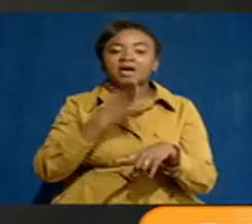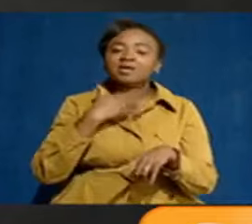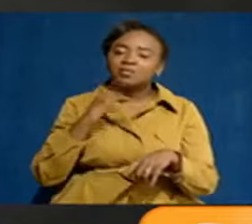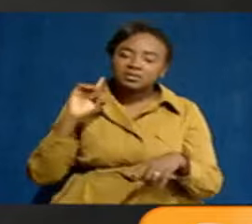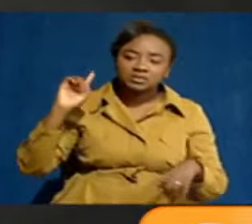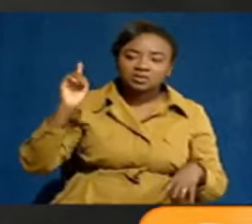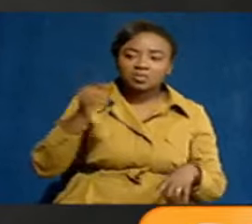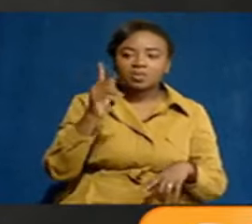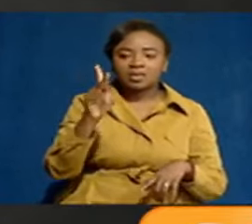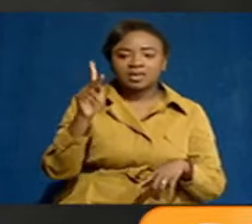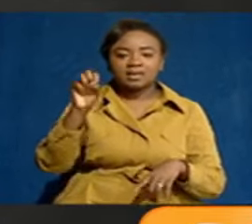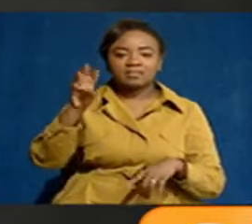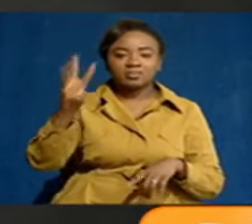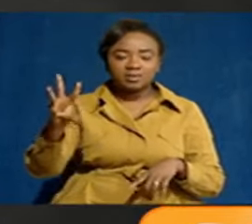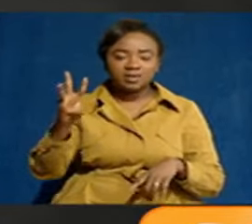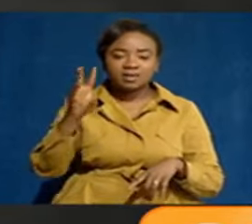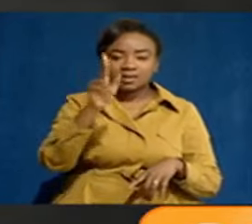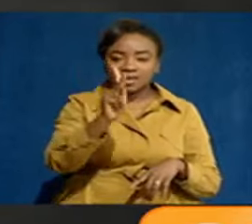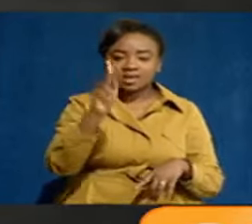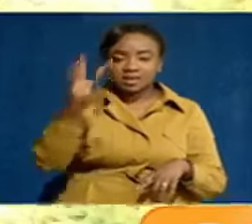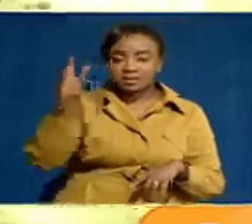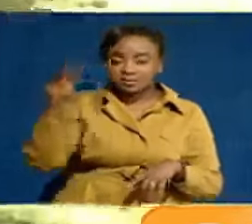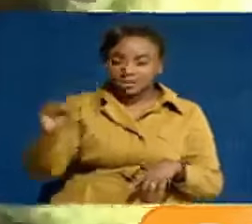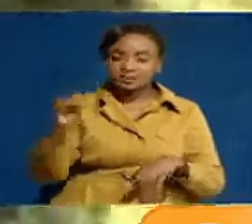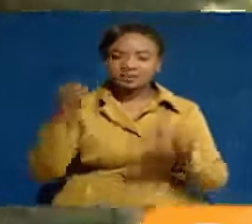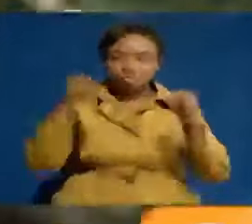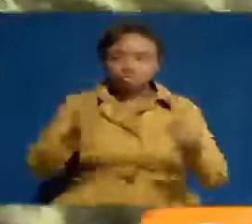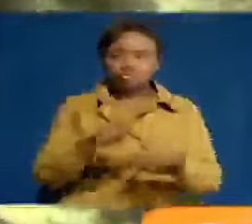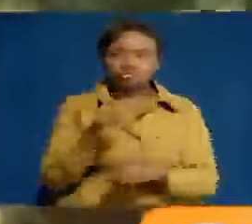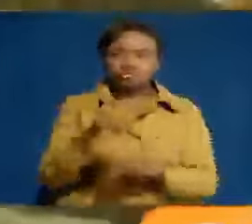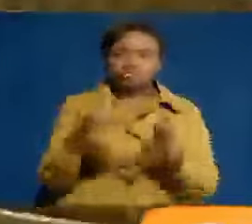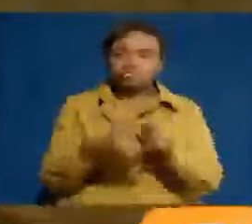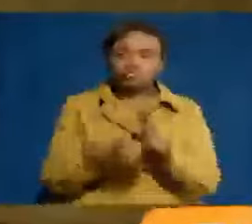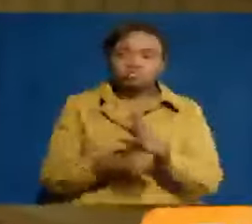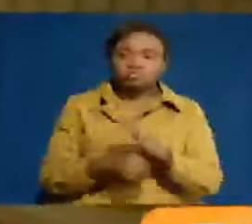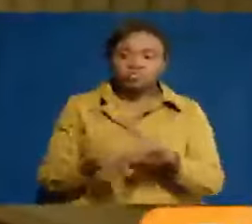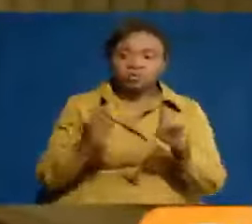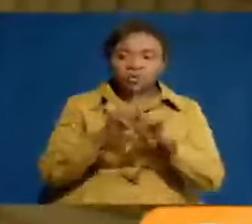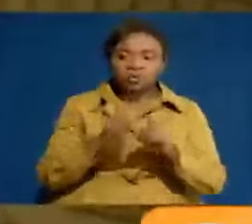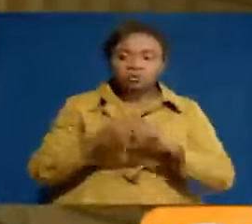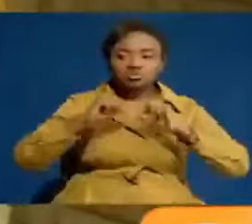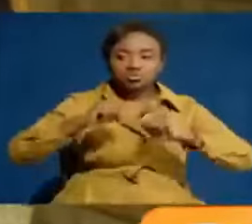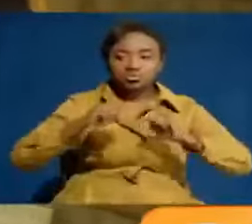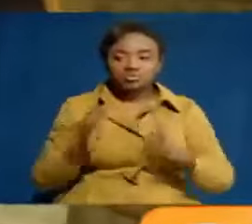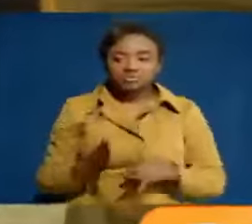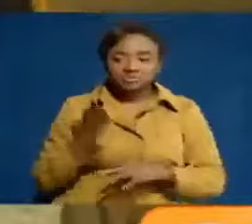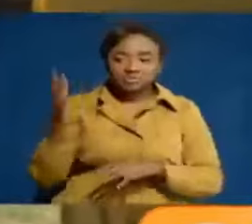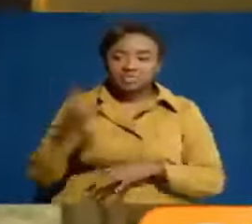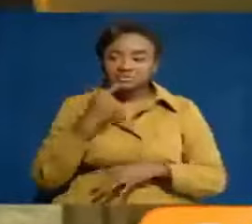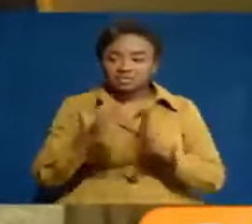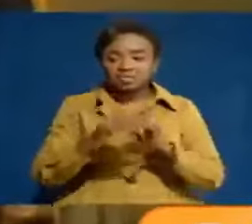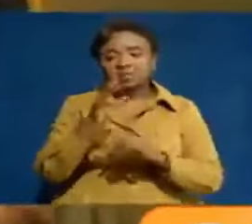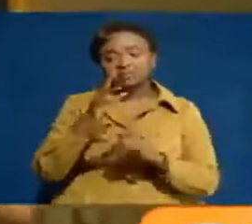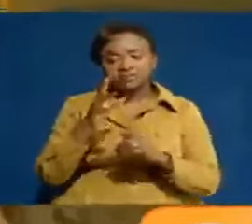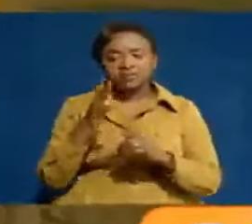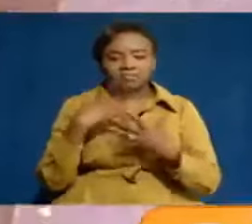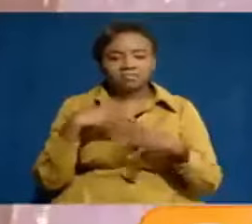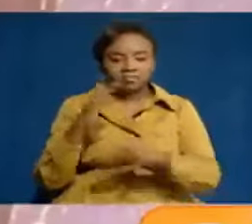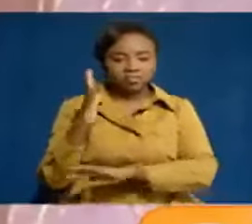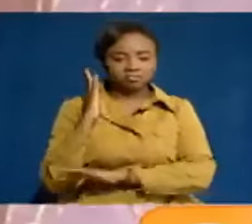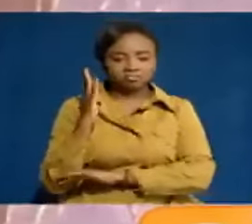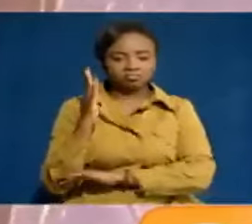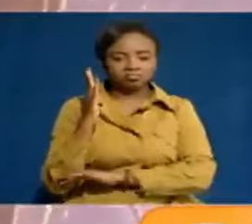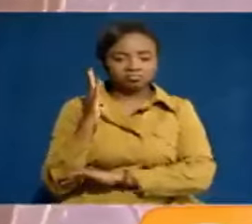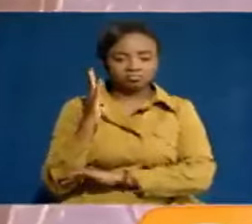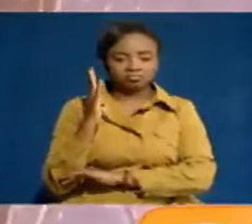wanyamapori kuwajibika. Afisa mkuu wa mbuga ya wanyama ya Nakuru, Cheriot Chepkonyi, amesema kuwa maafisa wa kwa wanashika doria usiku kucha.